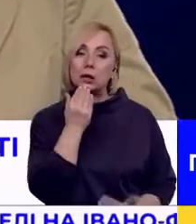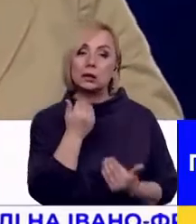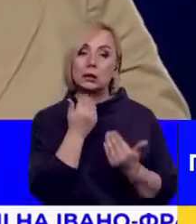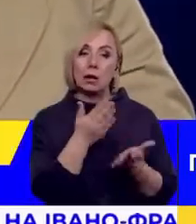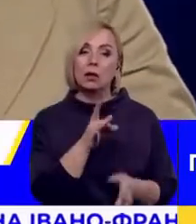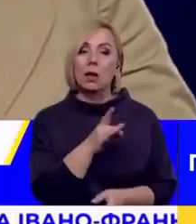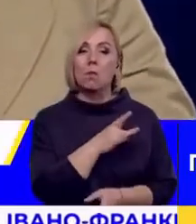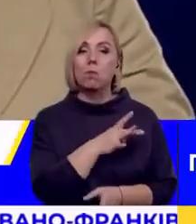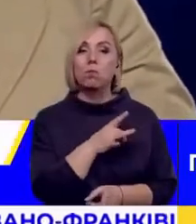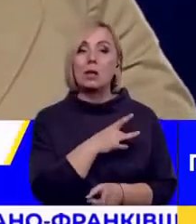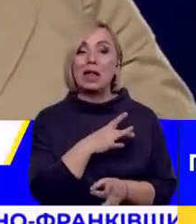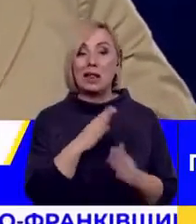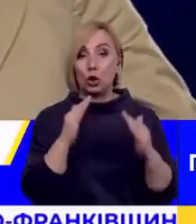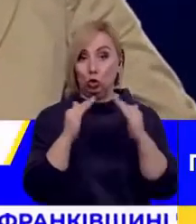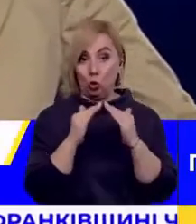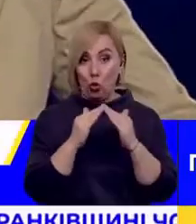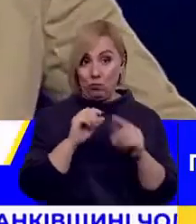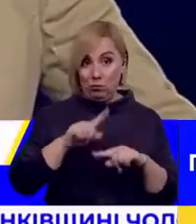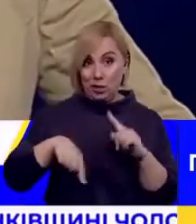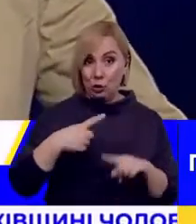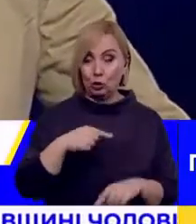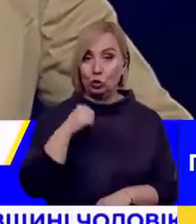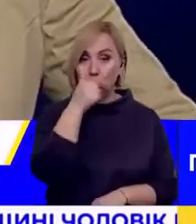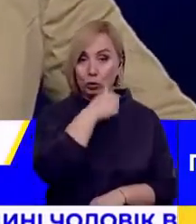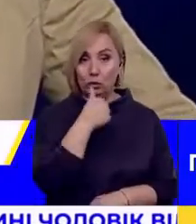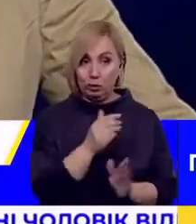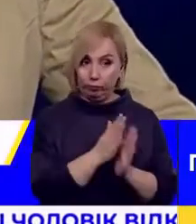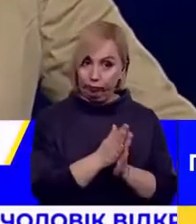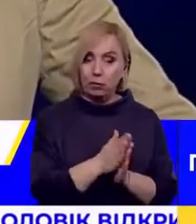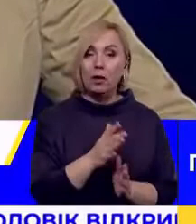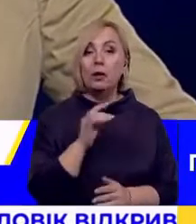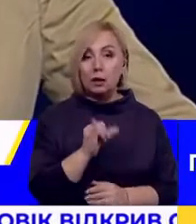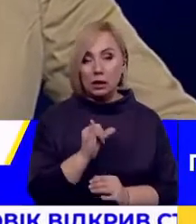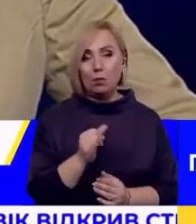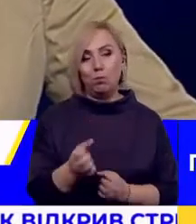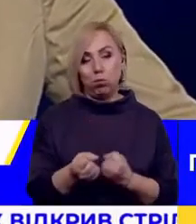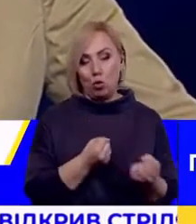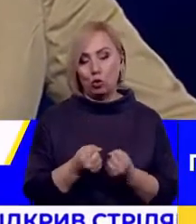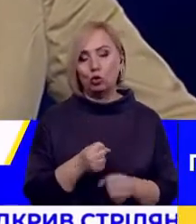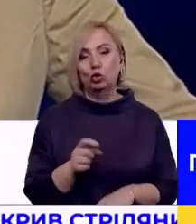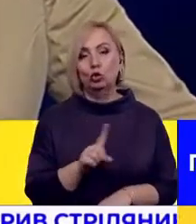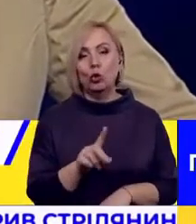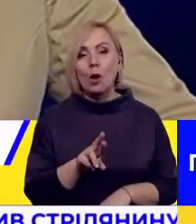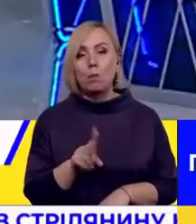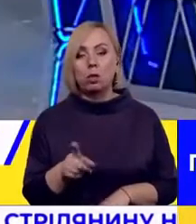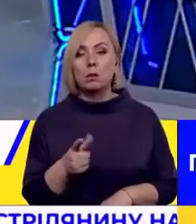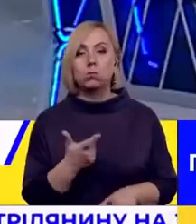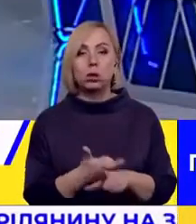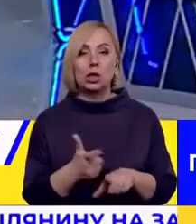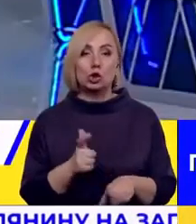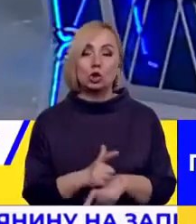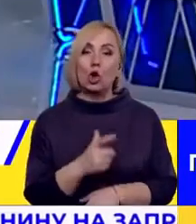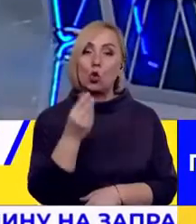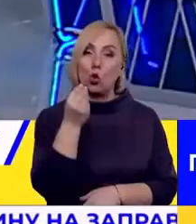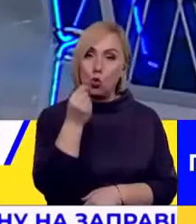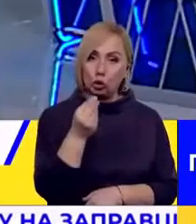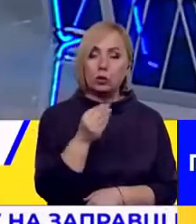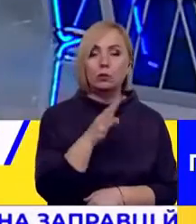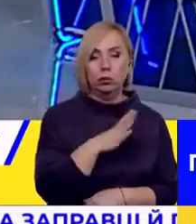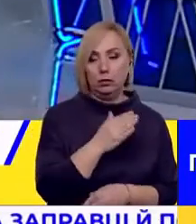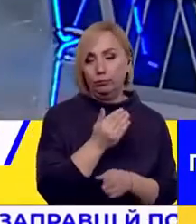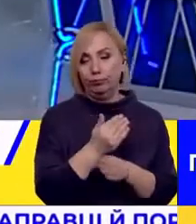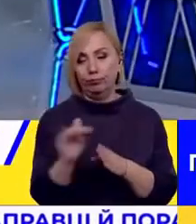базового бюджету США на наступний рік, і відповідно боротися, аби більше коштів з цього бюджету було націлено